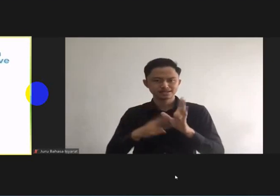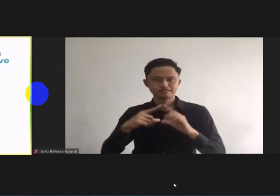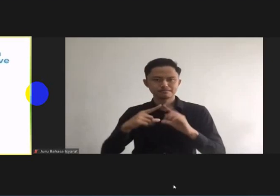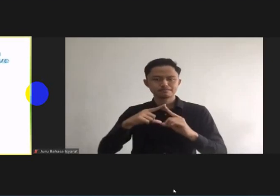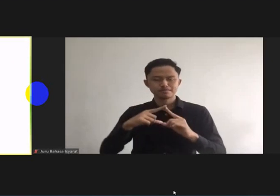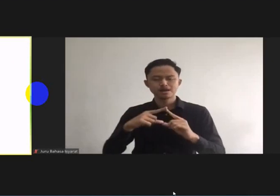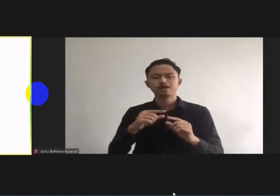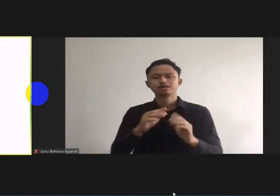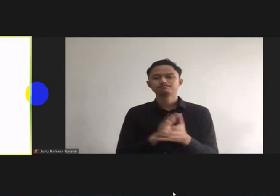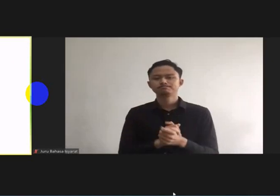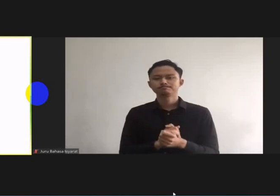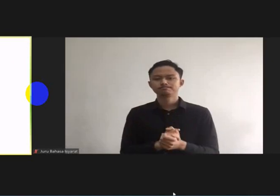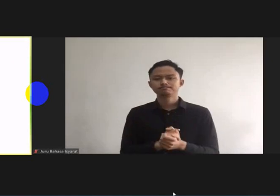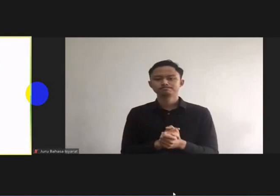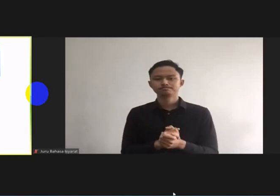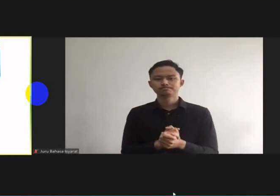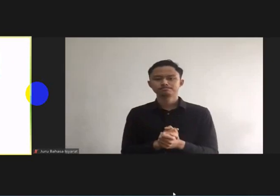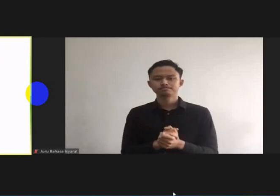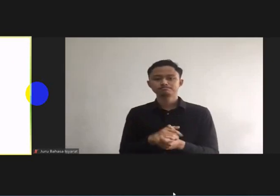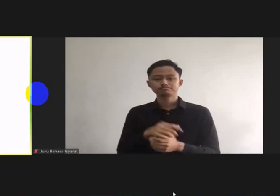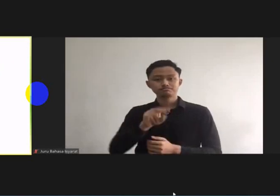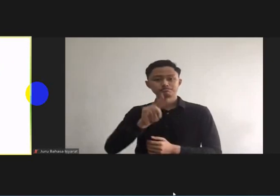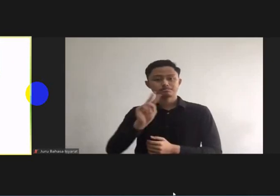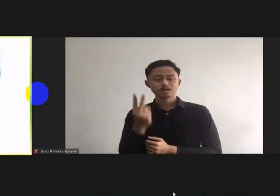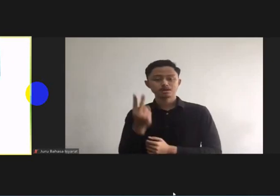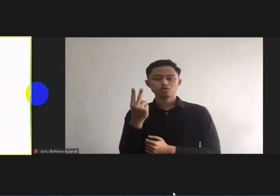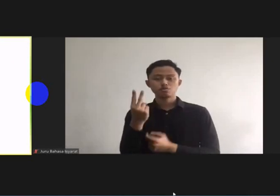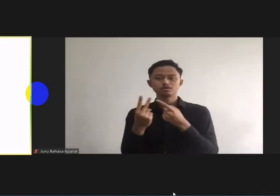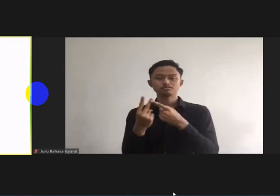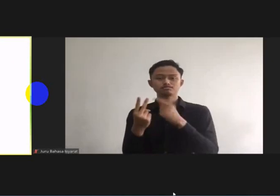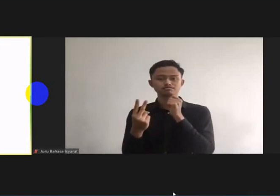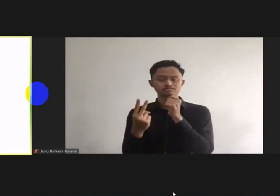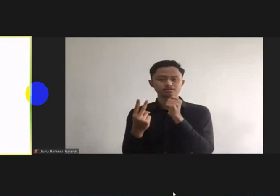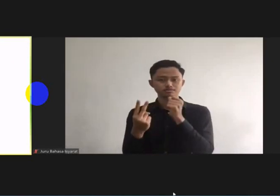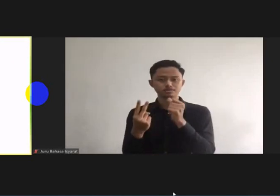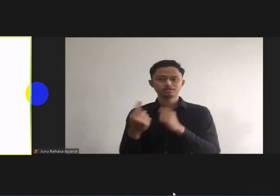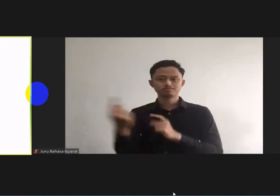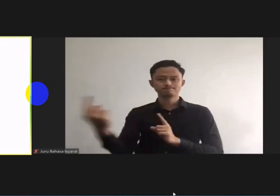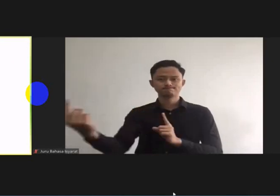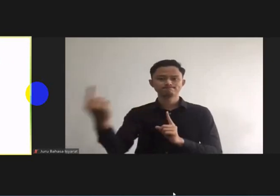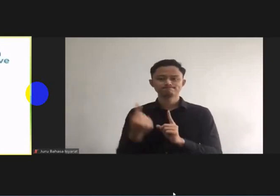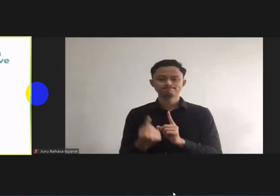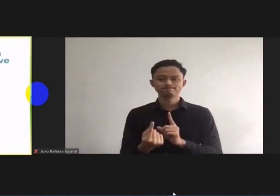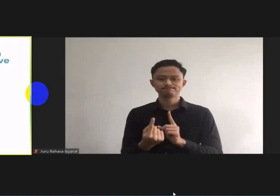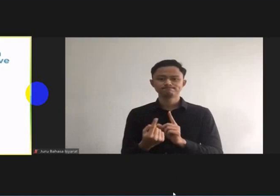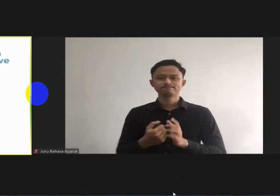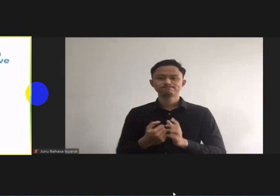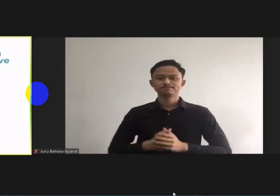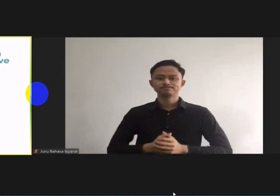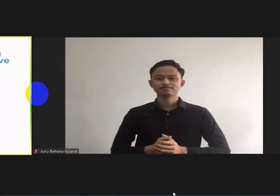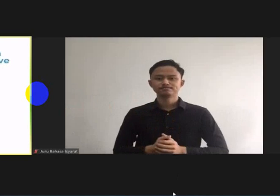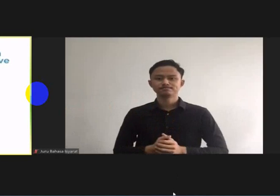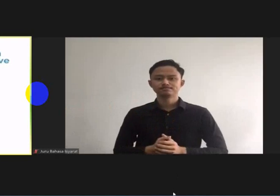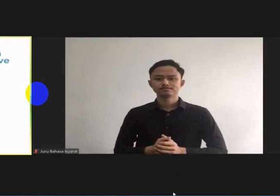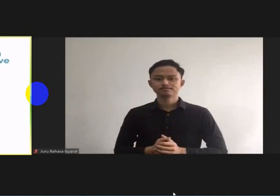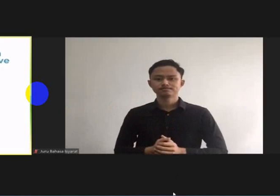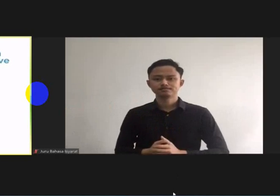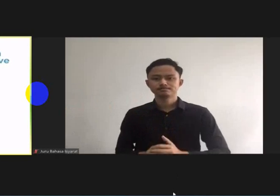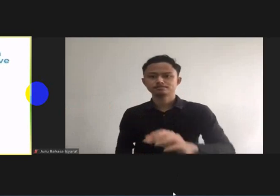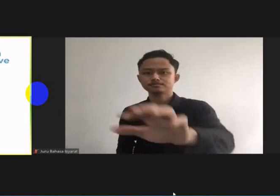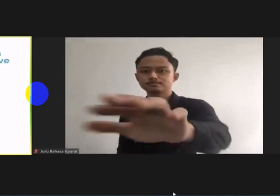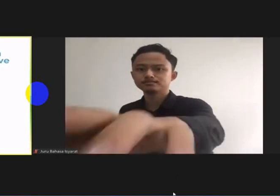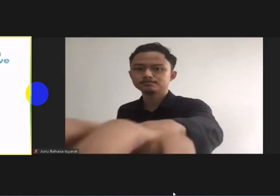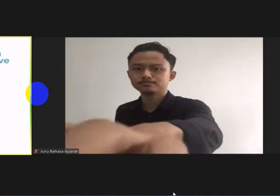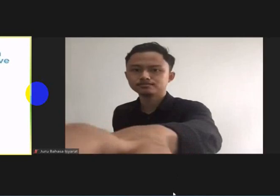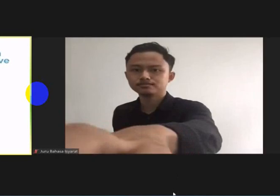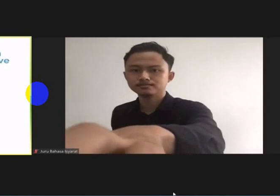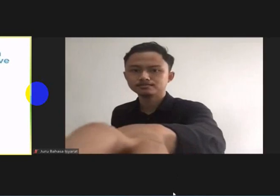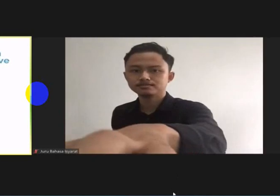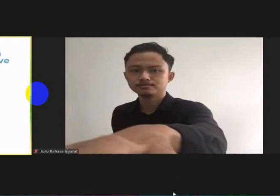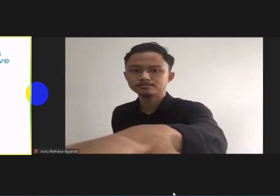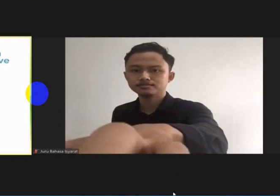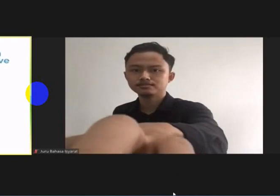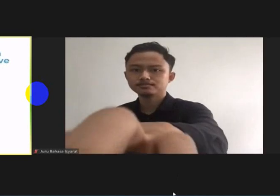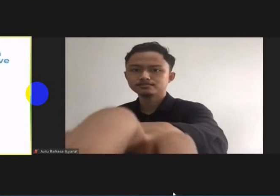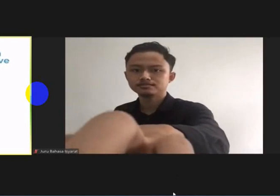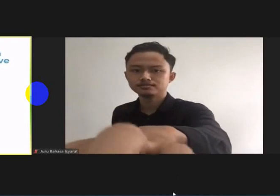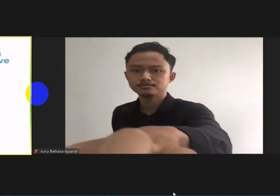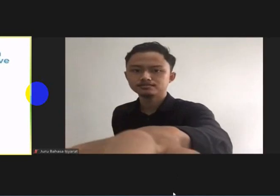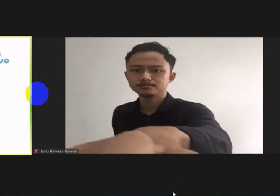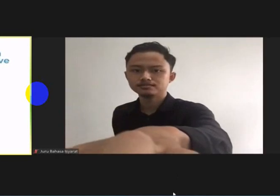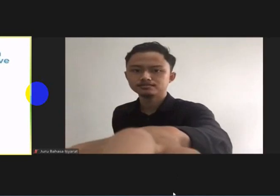yang kedua sudah hadir juga bersama dengan kita Pak Wahyu Agung Kuncoro